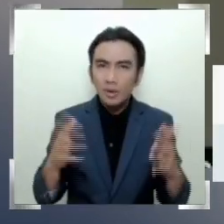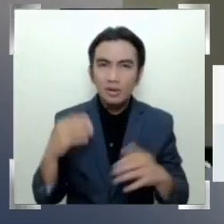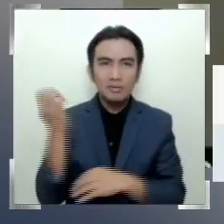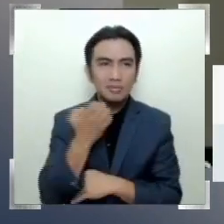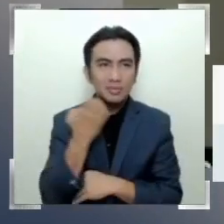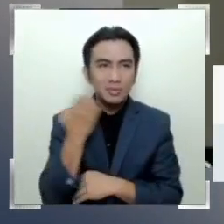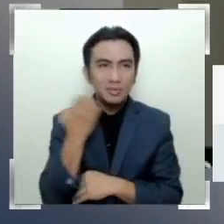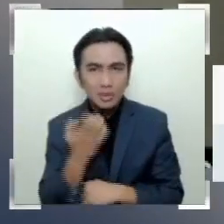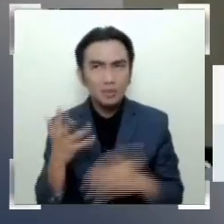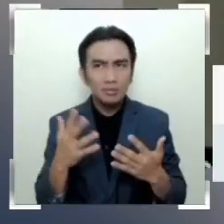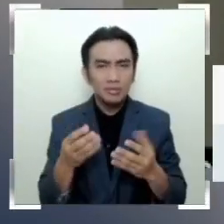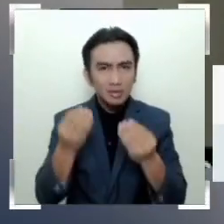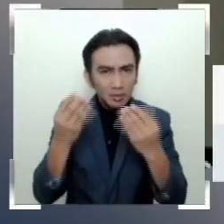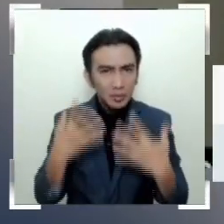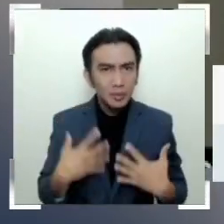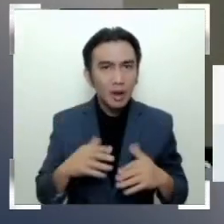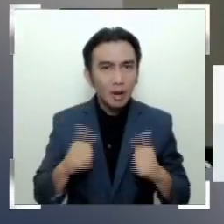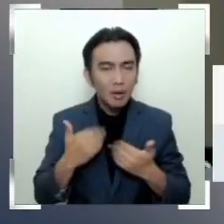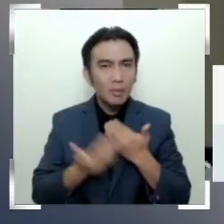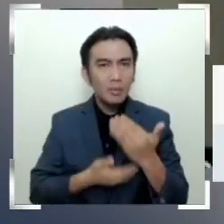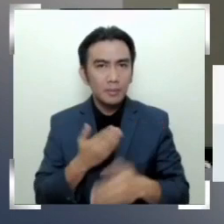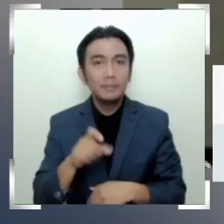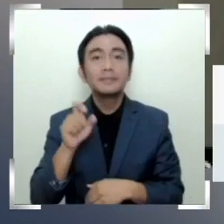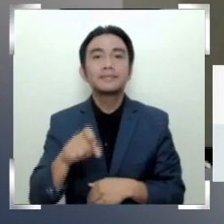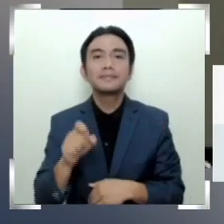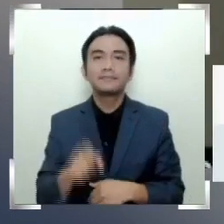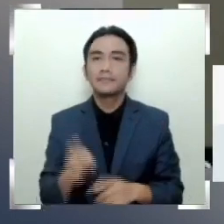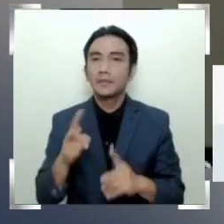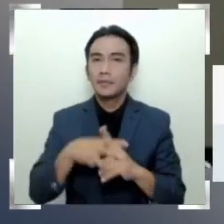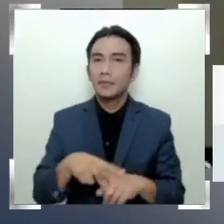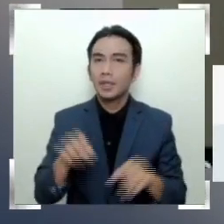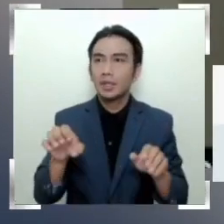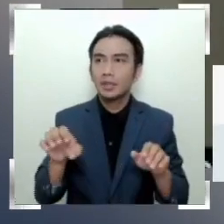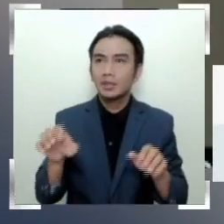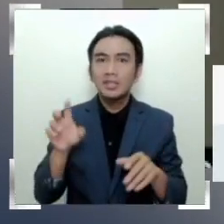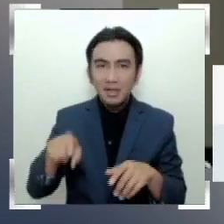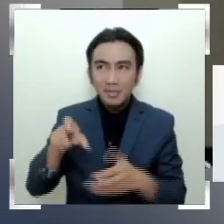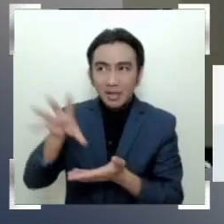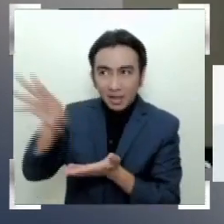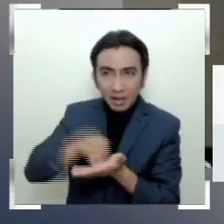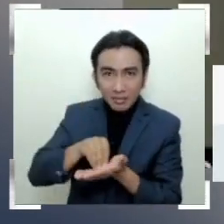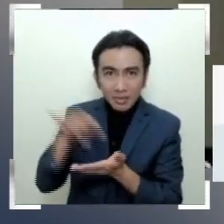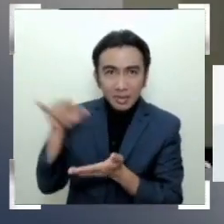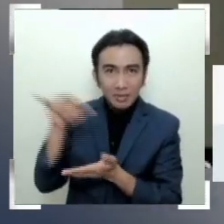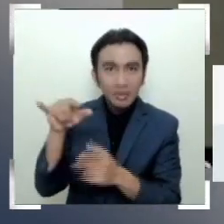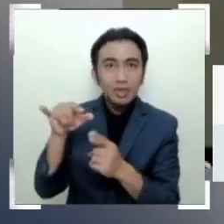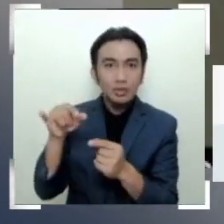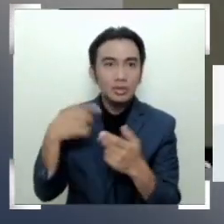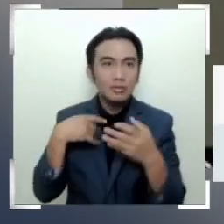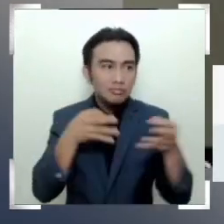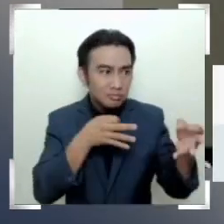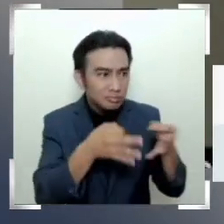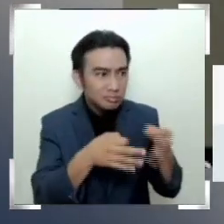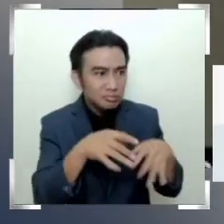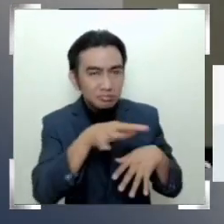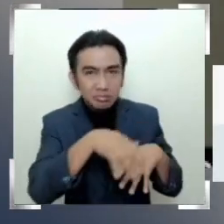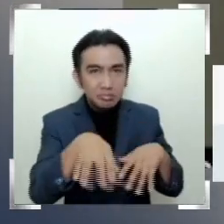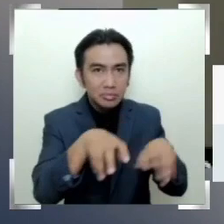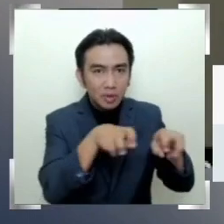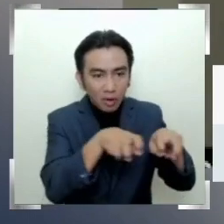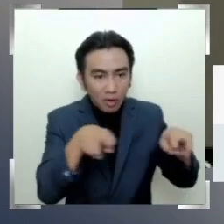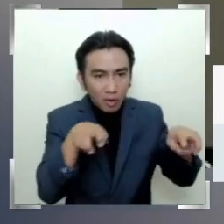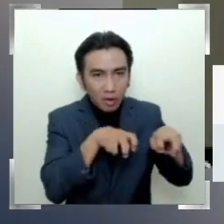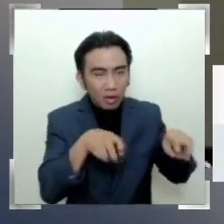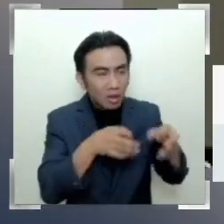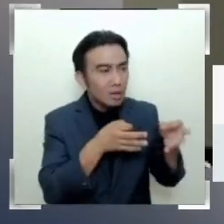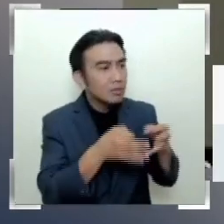po talaga. Yung best practices dito is, kagaya po ng aeroplano, dapat before or prior na aalis po yung barko, magkakaroon